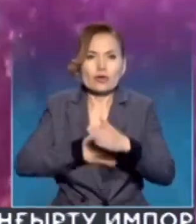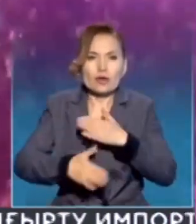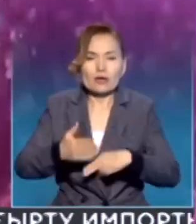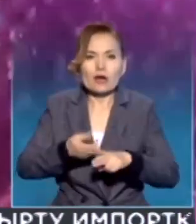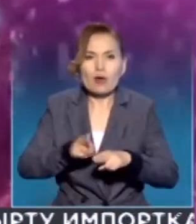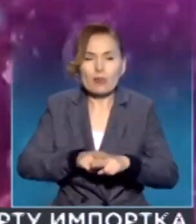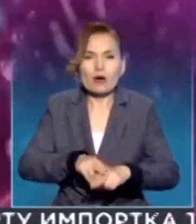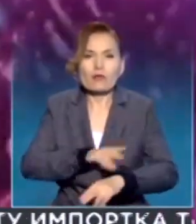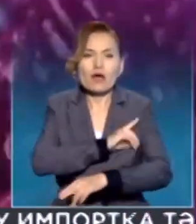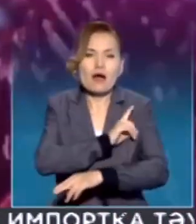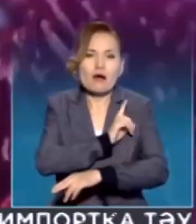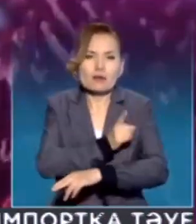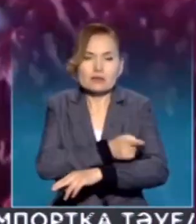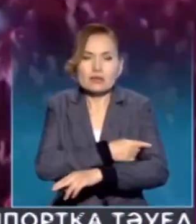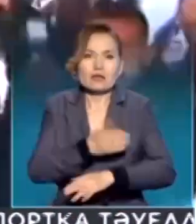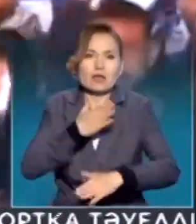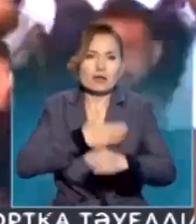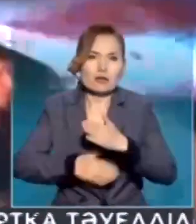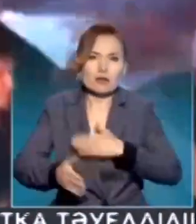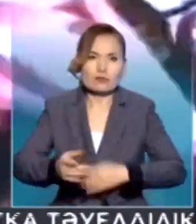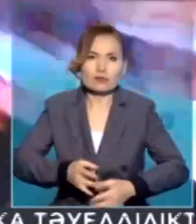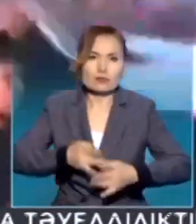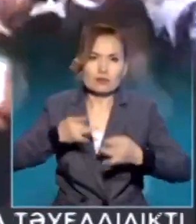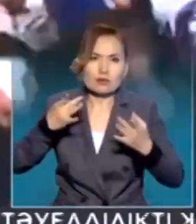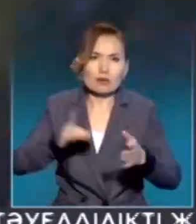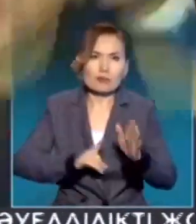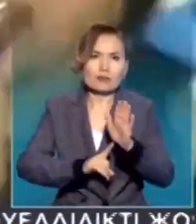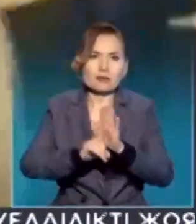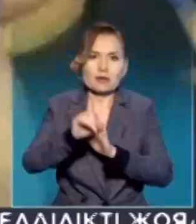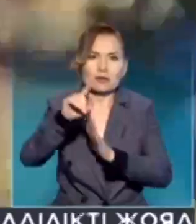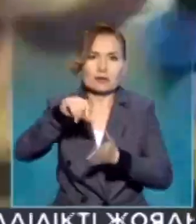ысқырығын күтпестен жеңісті тойлай бастады.